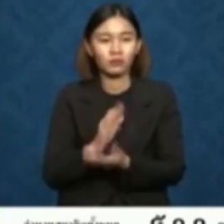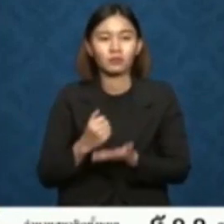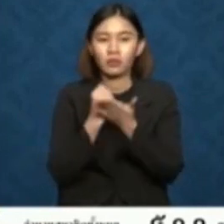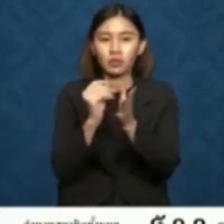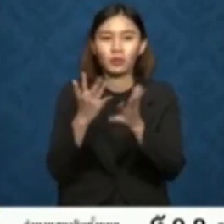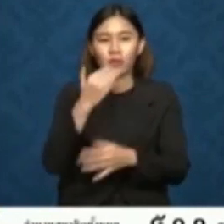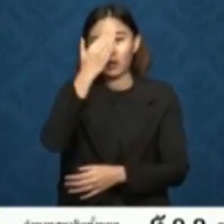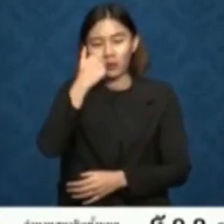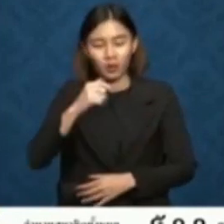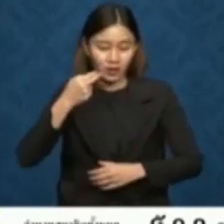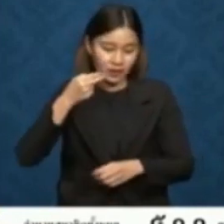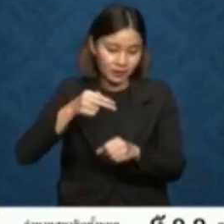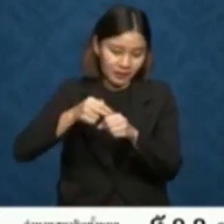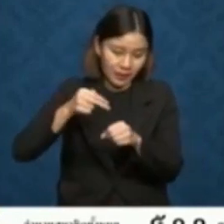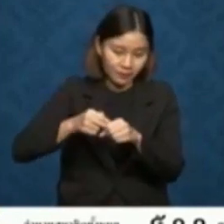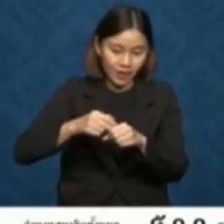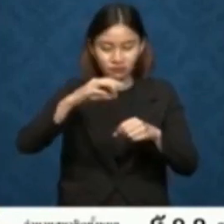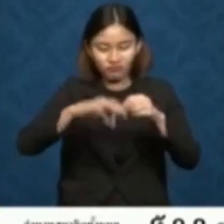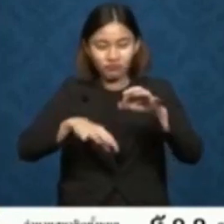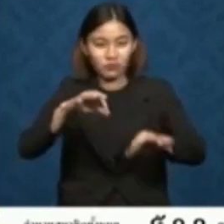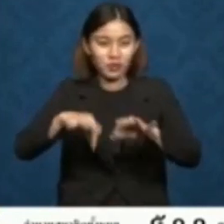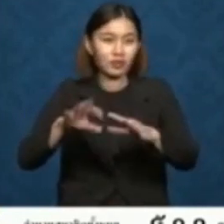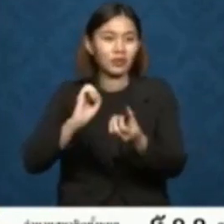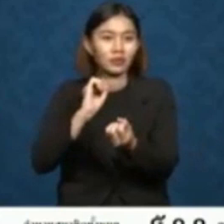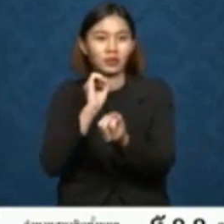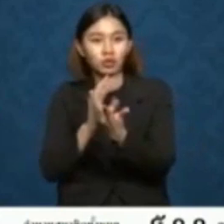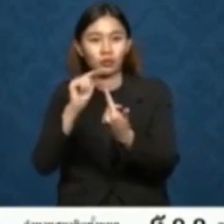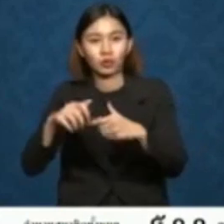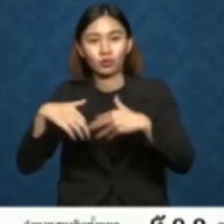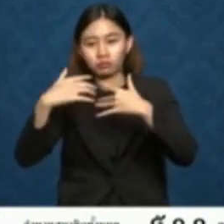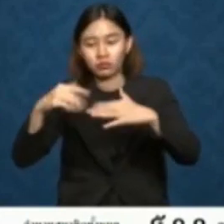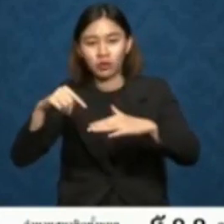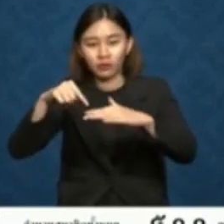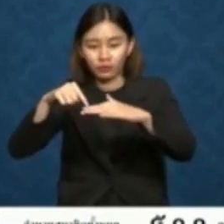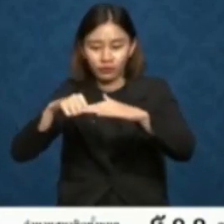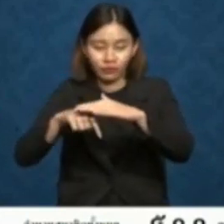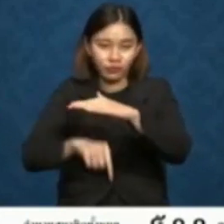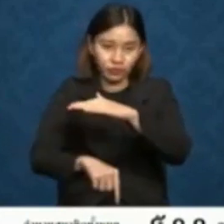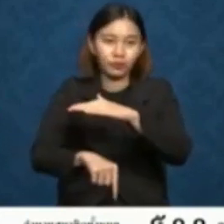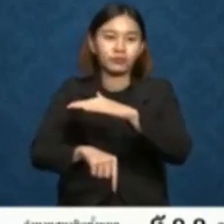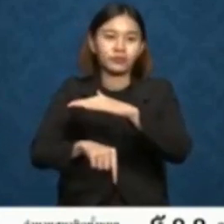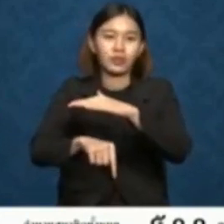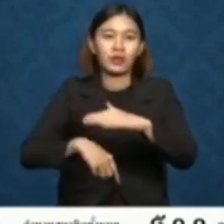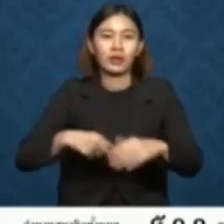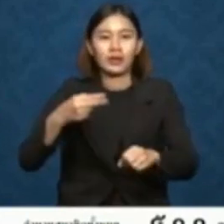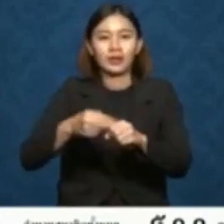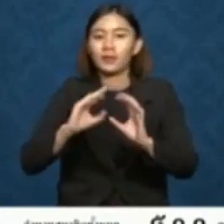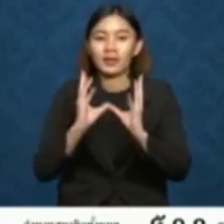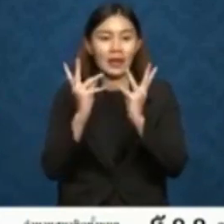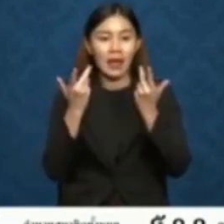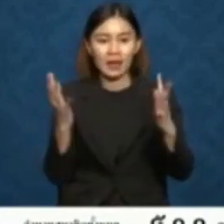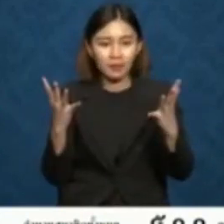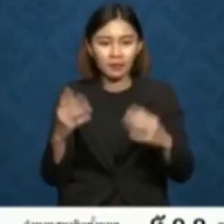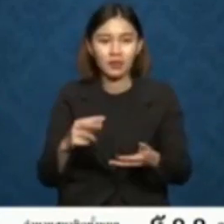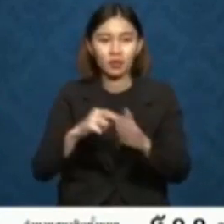ก็เพราะว่าคราบน้ำมันที่มันถูกสารเคมีมันกำจัดคราบน้ำมันมันทำปฏิกิริยาแล้วกดจมลงไปสู่ใต้ท้องทะเลครับน้